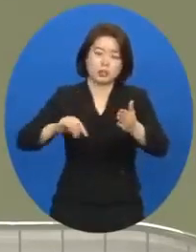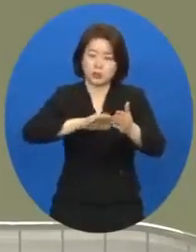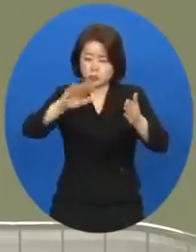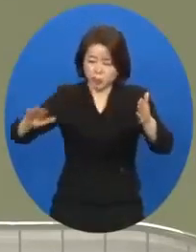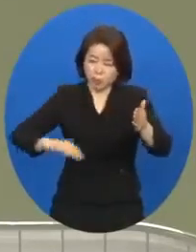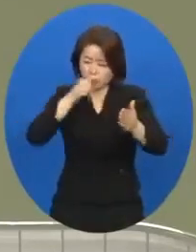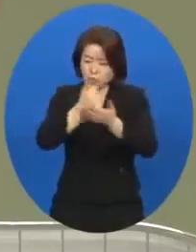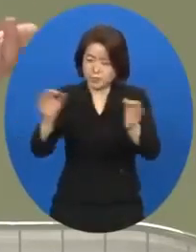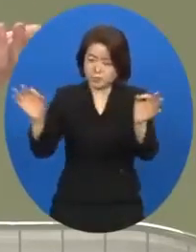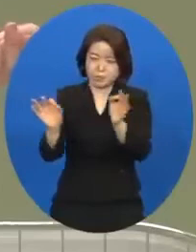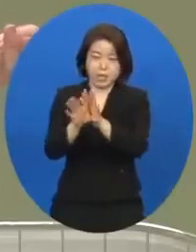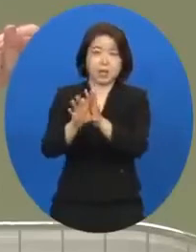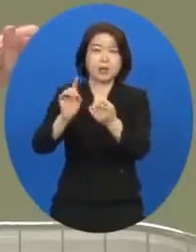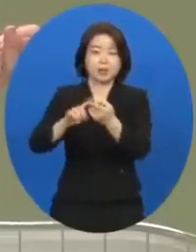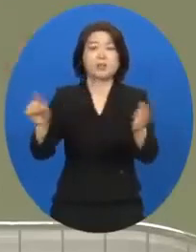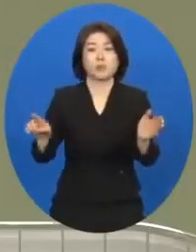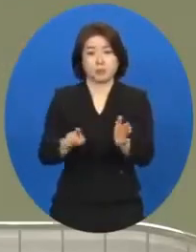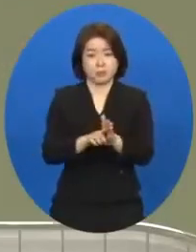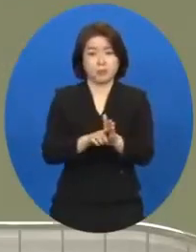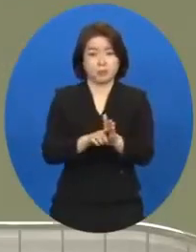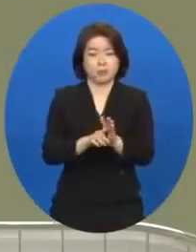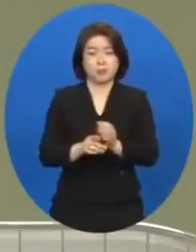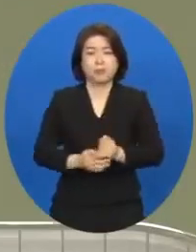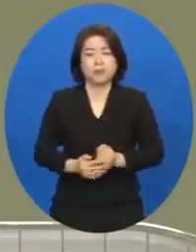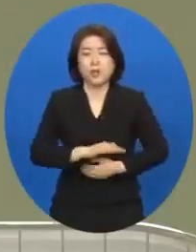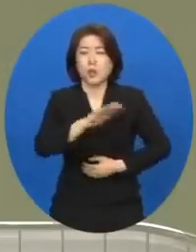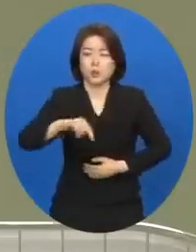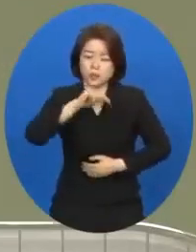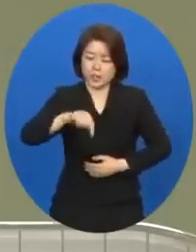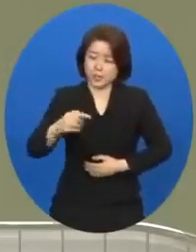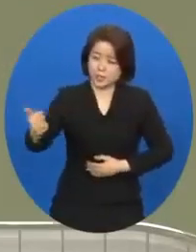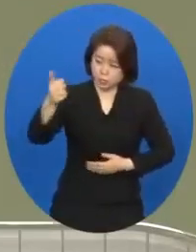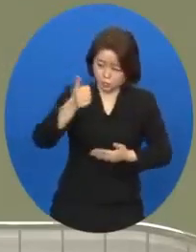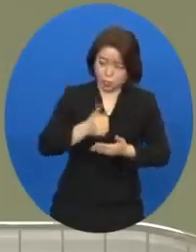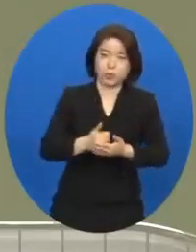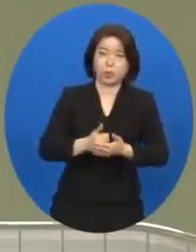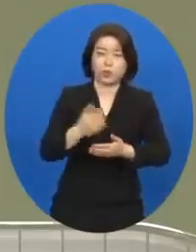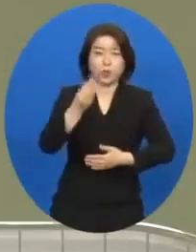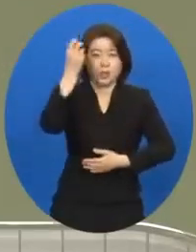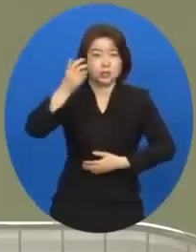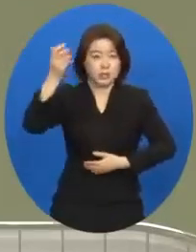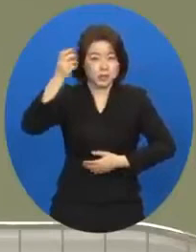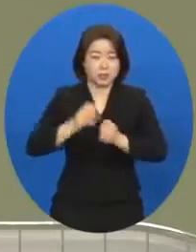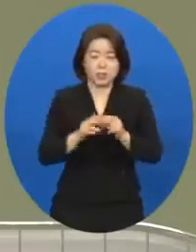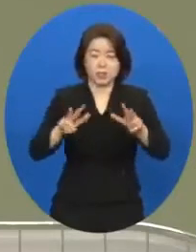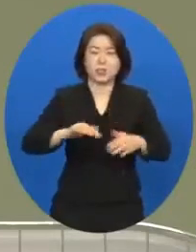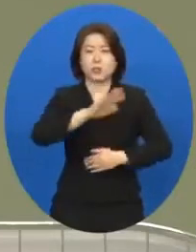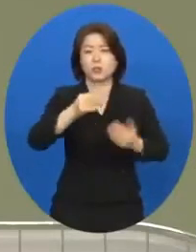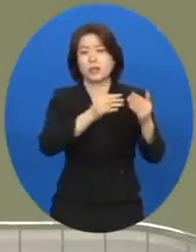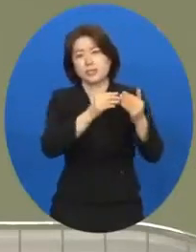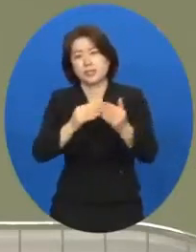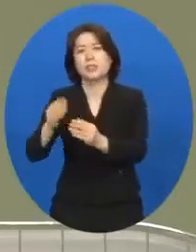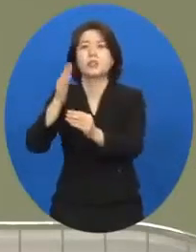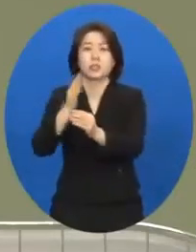받았음을 우리는 믿습니다. 우리 안에 주님이 오셨고 성령께서 지금 우리를 이끄시고